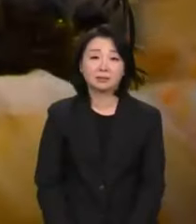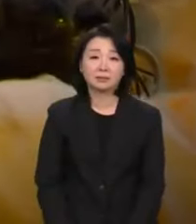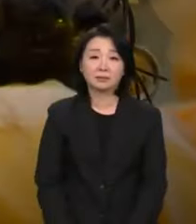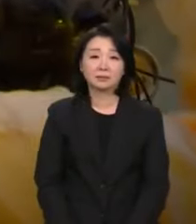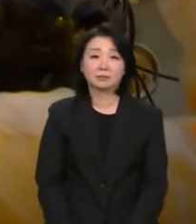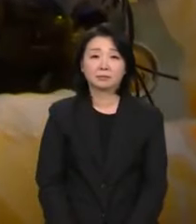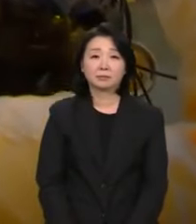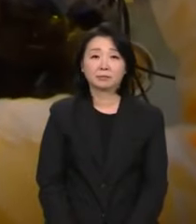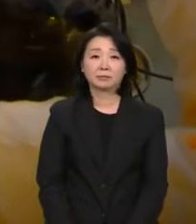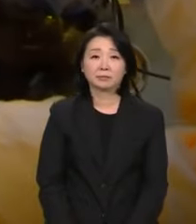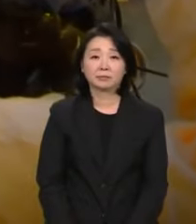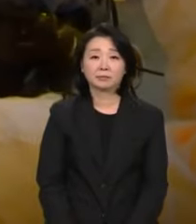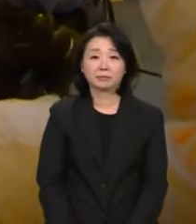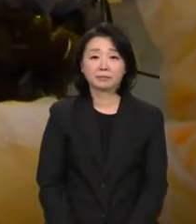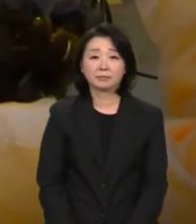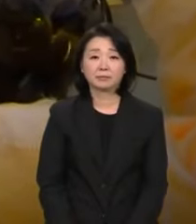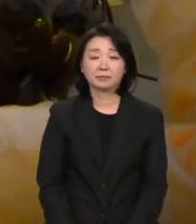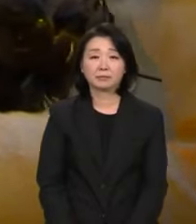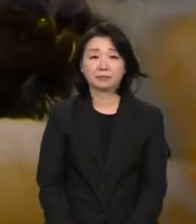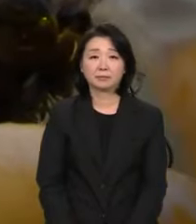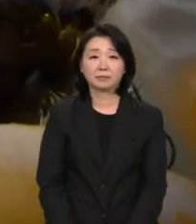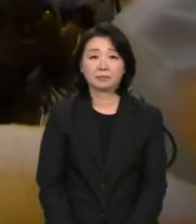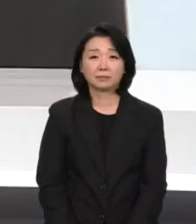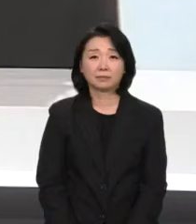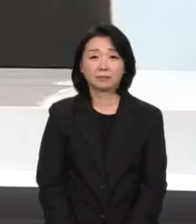JTBC 한민정입니다.